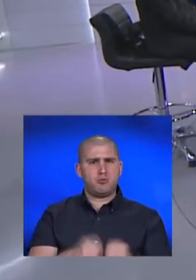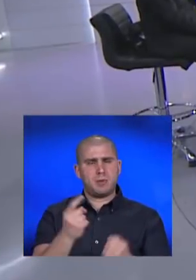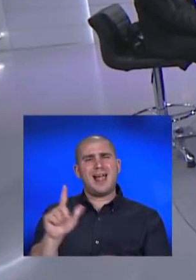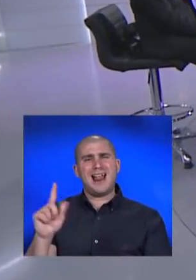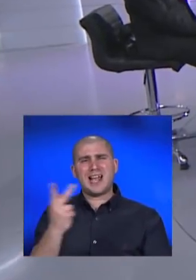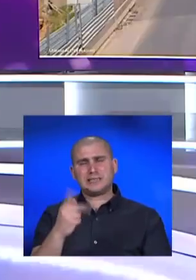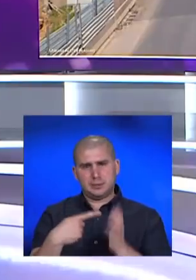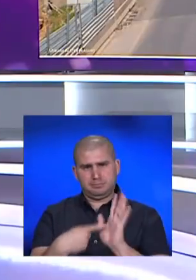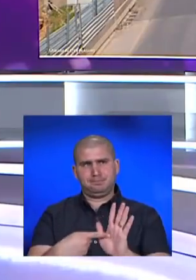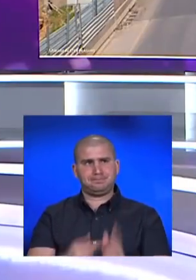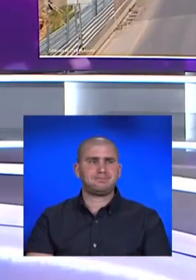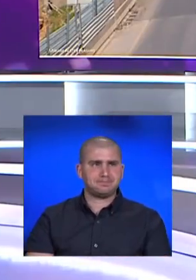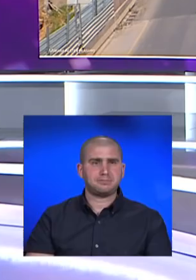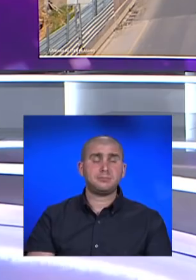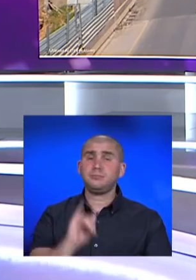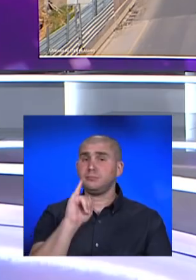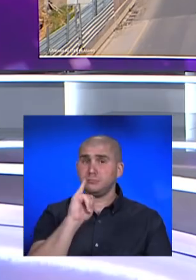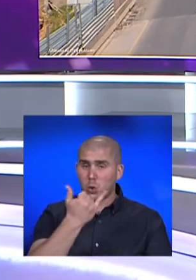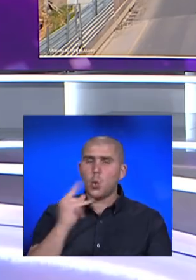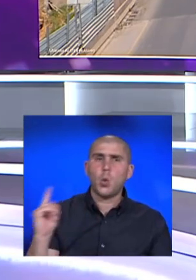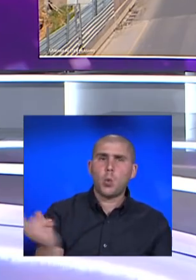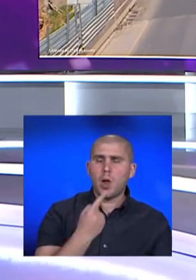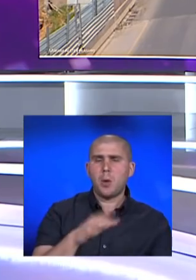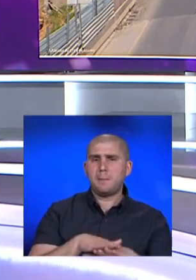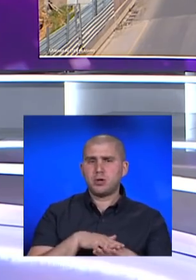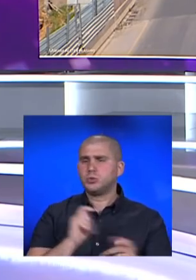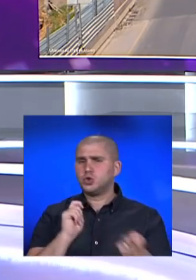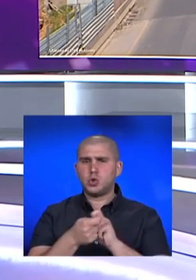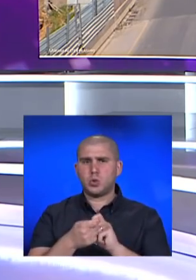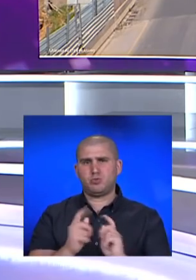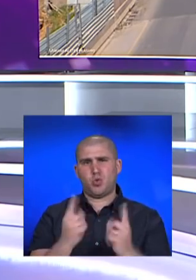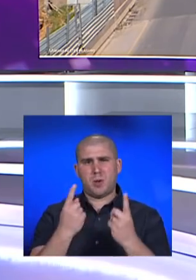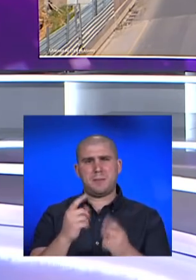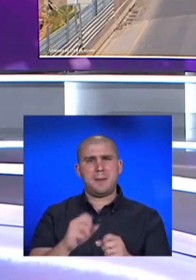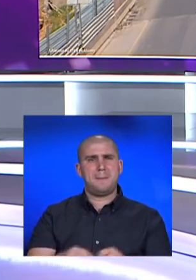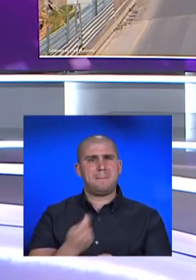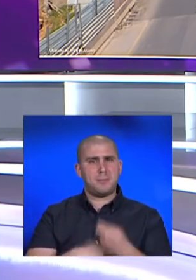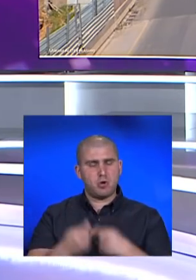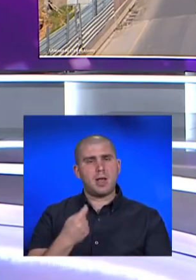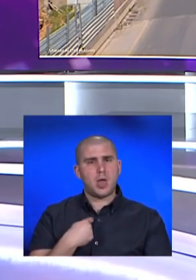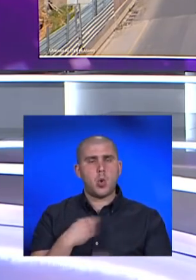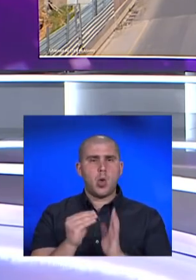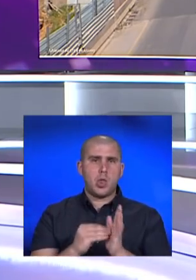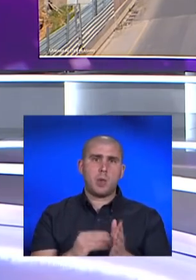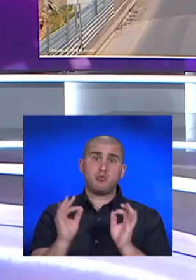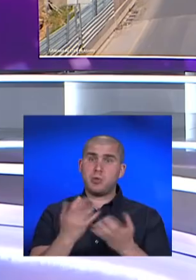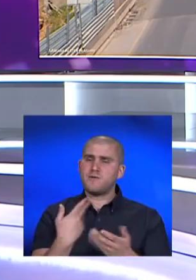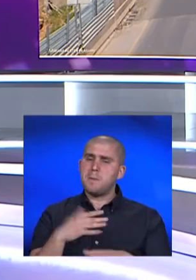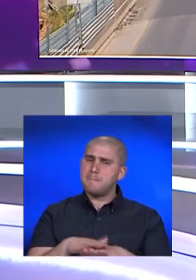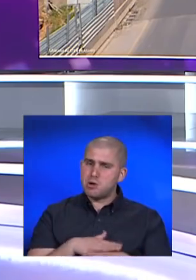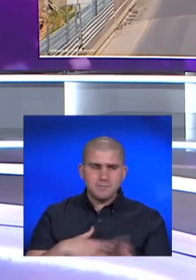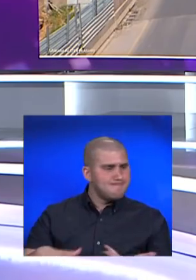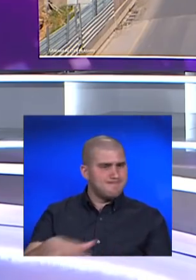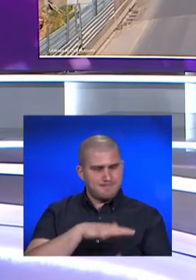אותם. נכון מיכל, כולנו מרגישים את השינויים שחלים במשק שלנו, אנחנו גם בלי נתונים רשמיים מרגישים אותם סביבנו, כשאנחנו